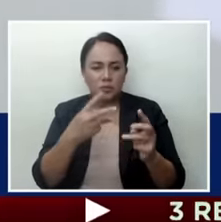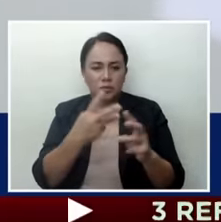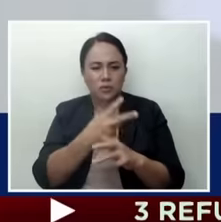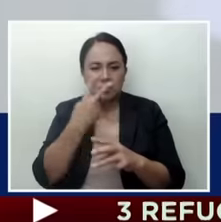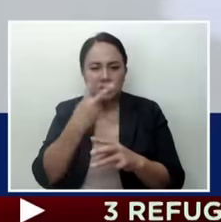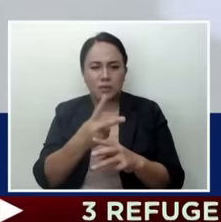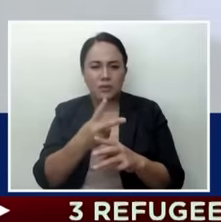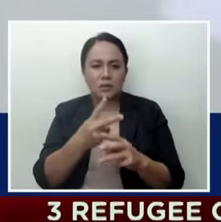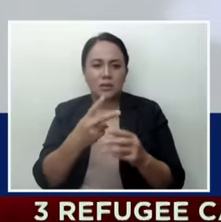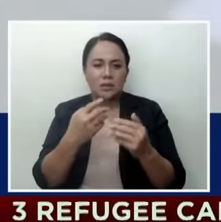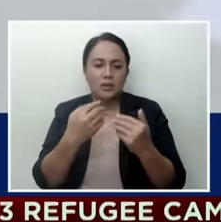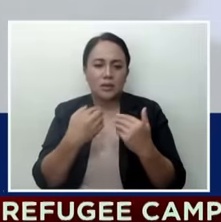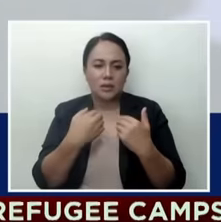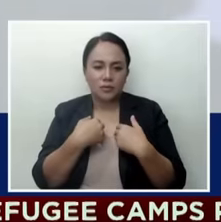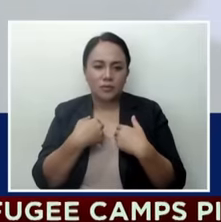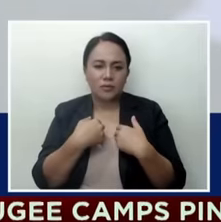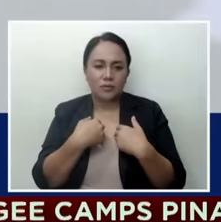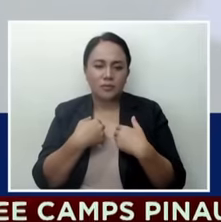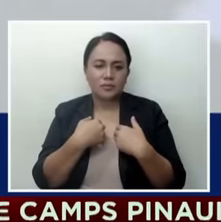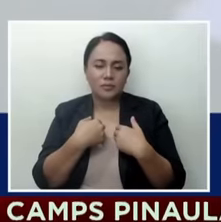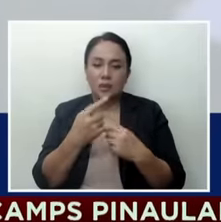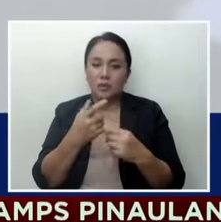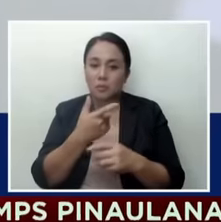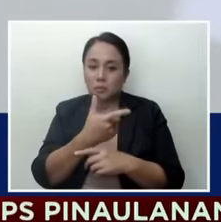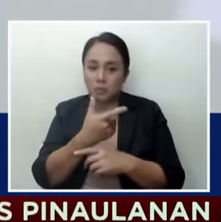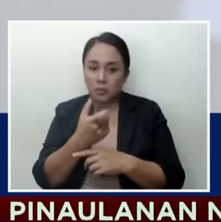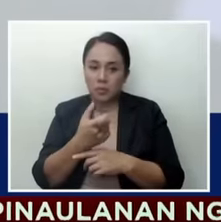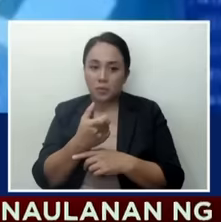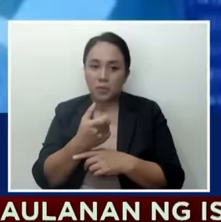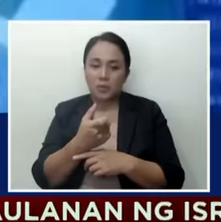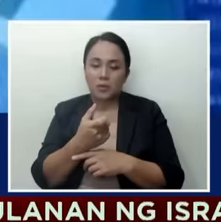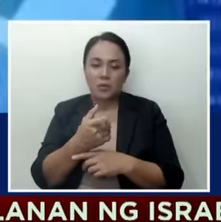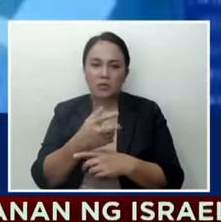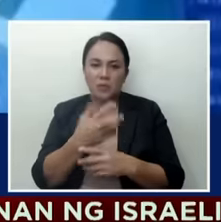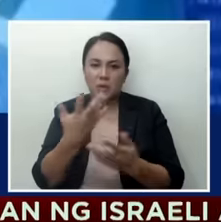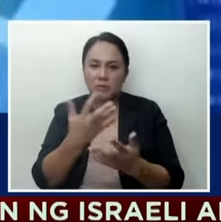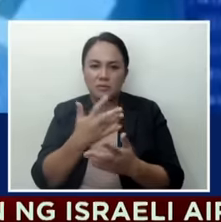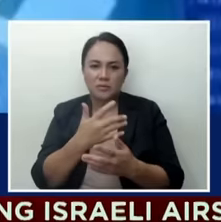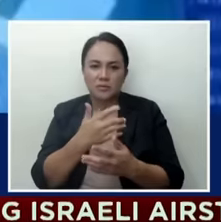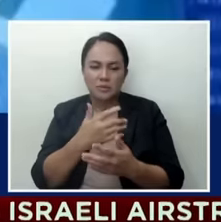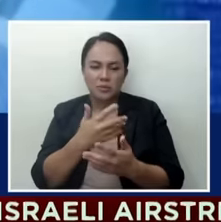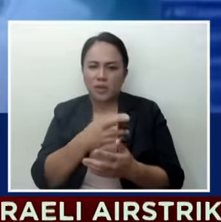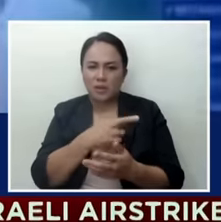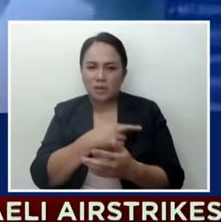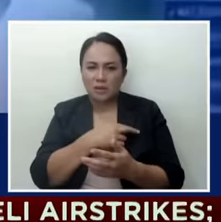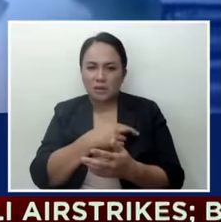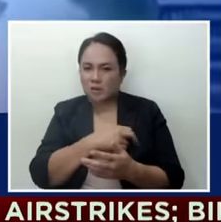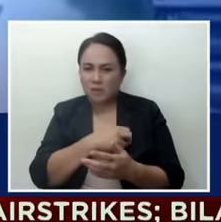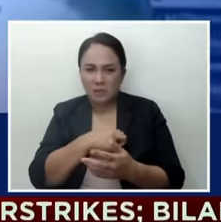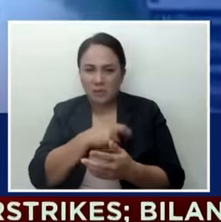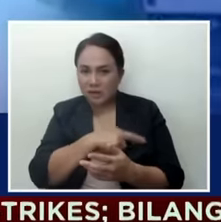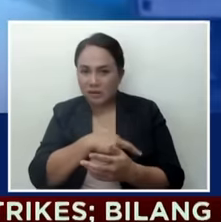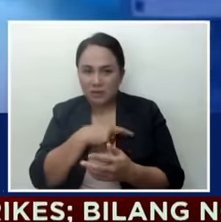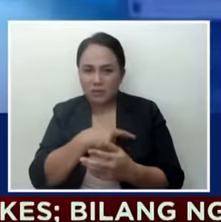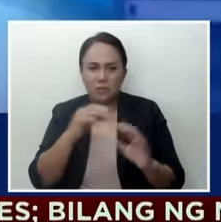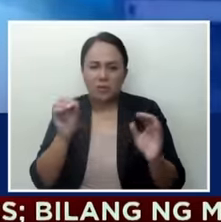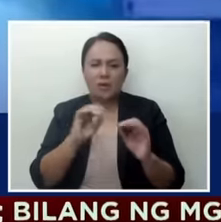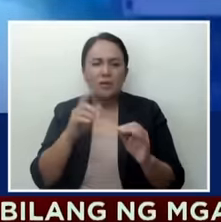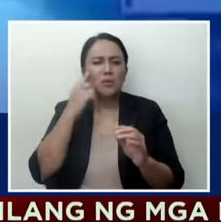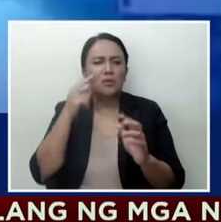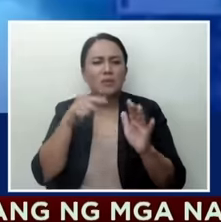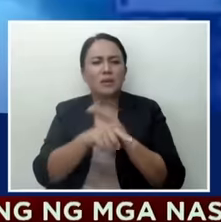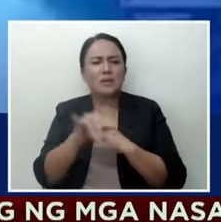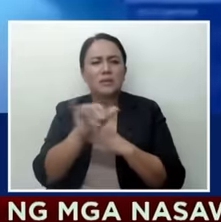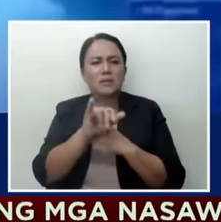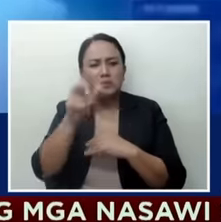that there is those who perpetrated, there is no remorse, there is no, parang talagang, parang manok na lang.